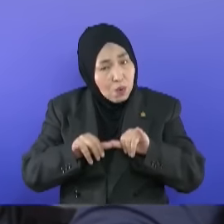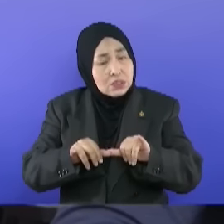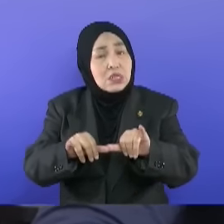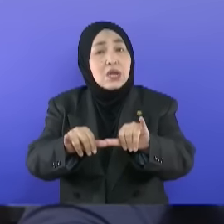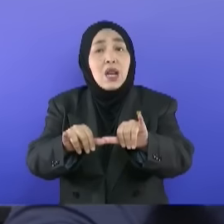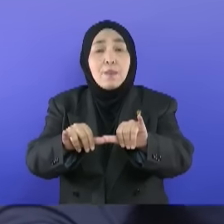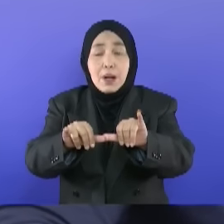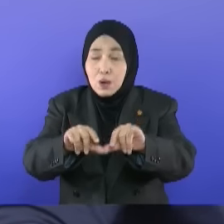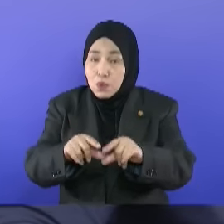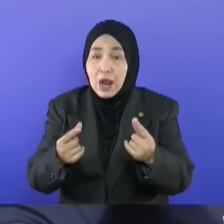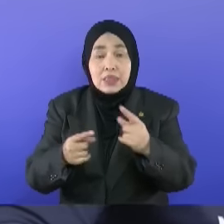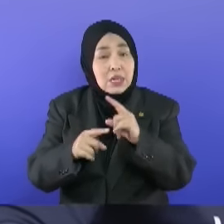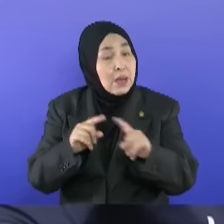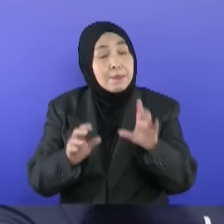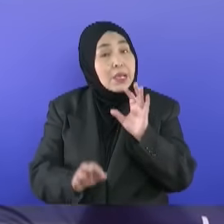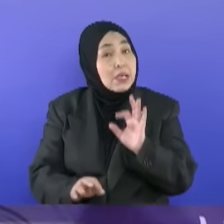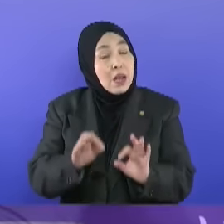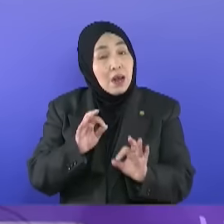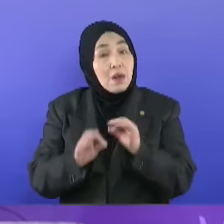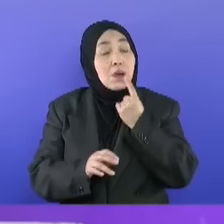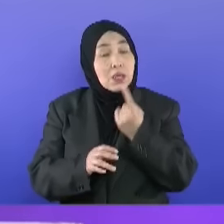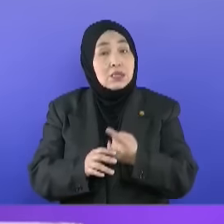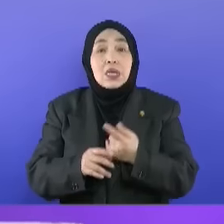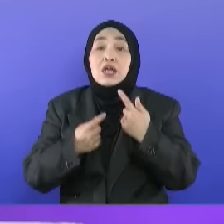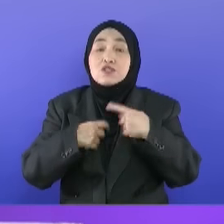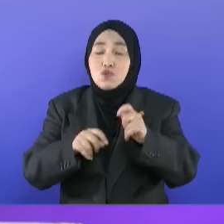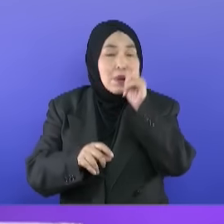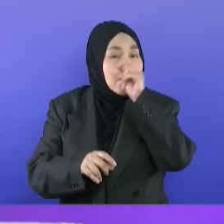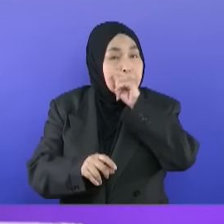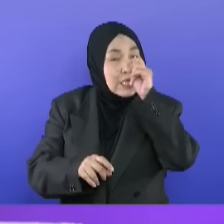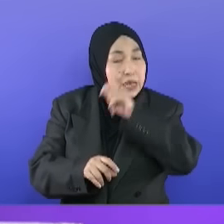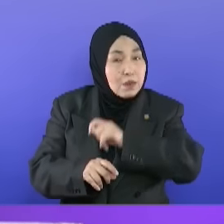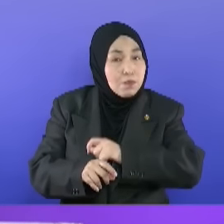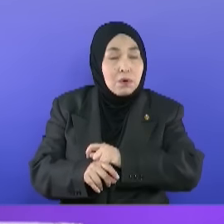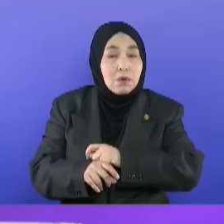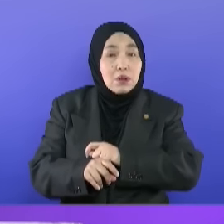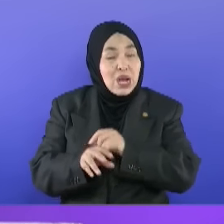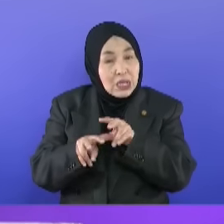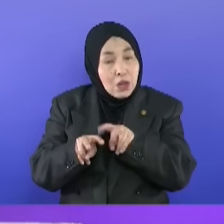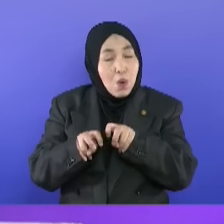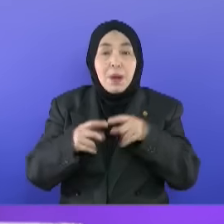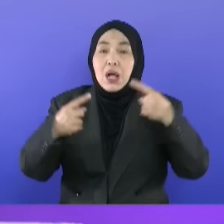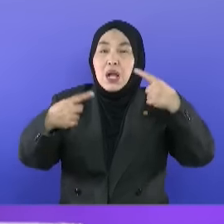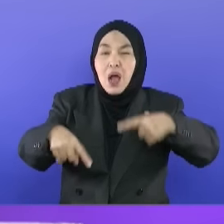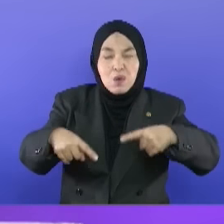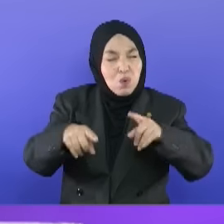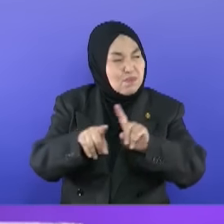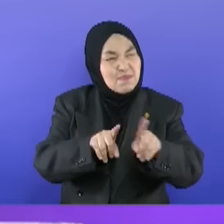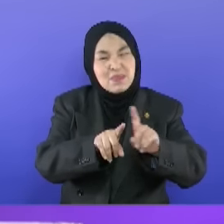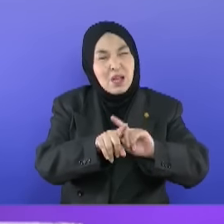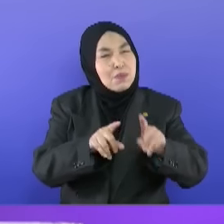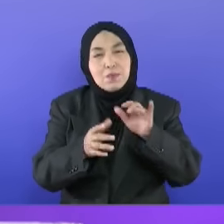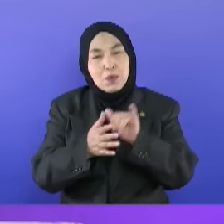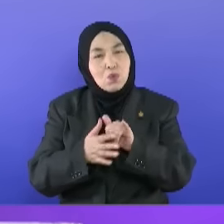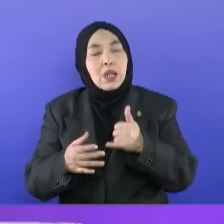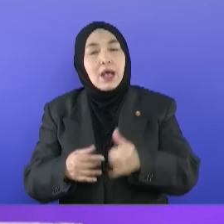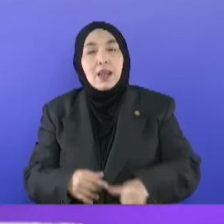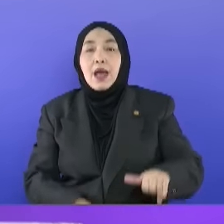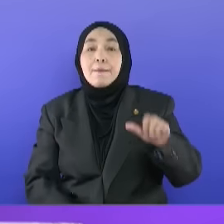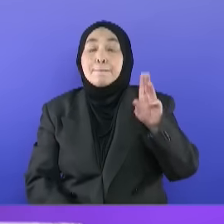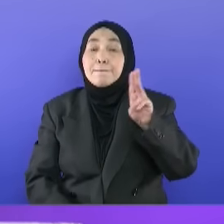dalam al-Quran. Tetapi kalau katakan yang cuba menipu, kedekut, suka bergaduh dan sebagainya, itu adalah